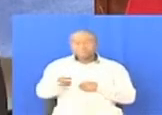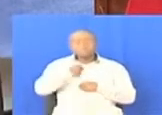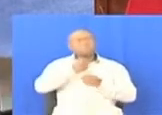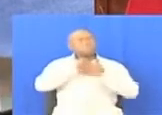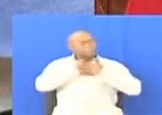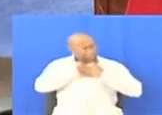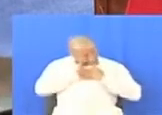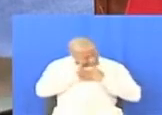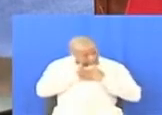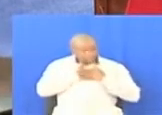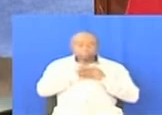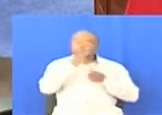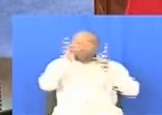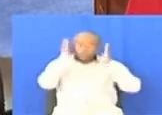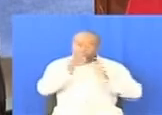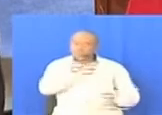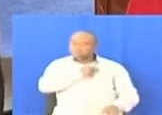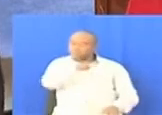Rais. Tumeiga mno.